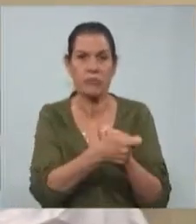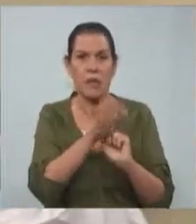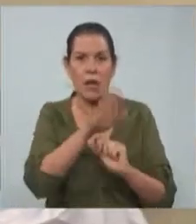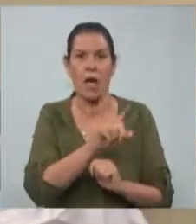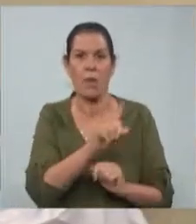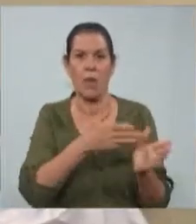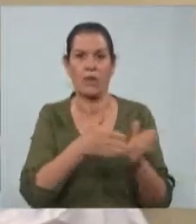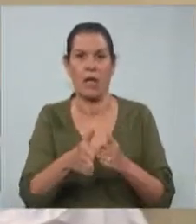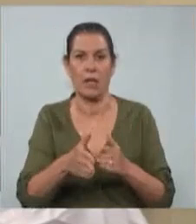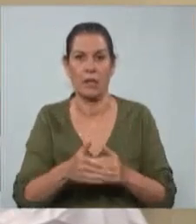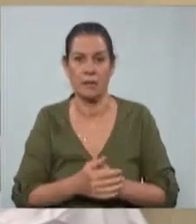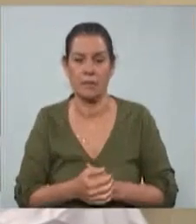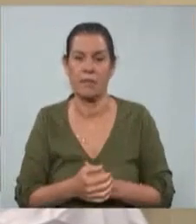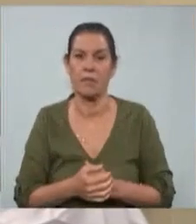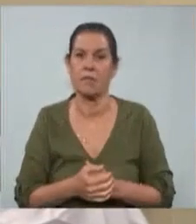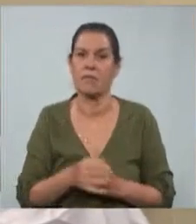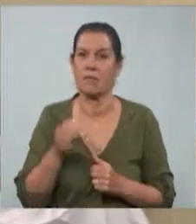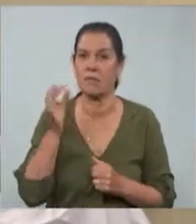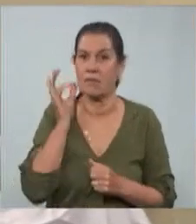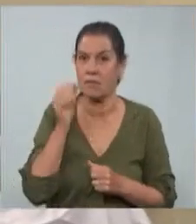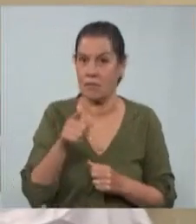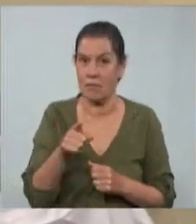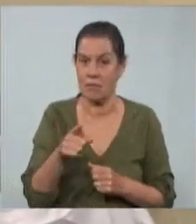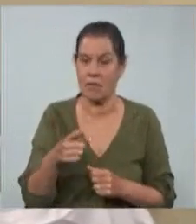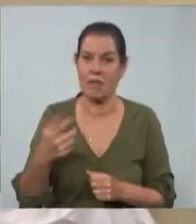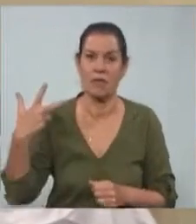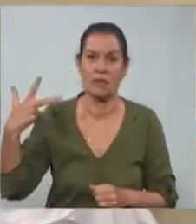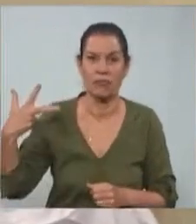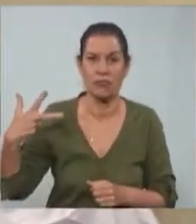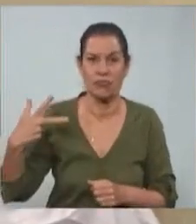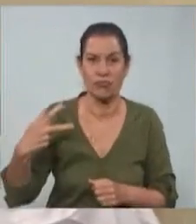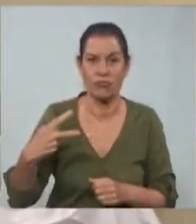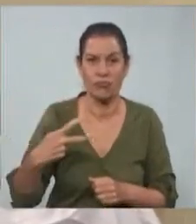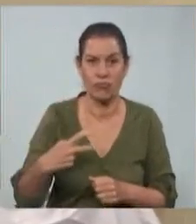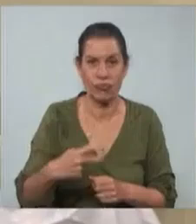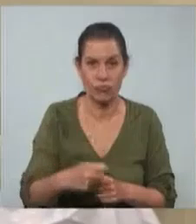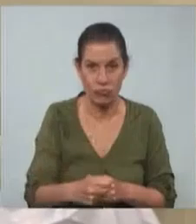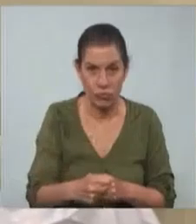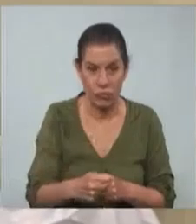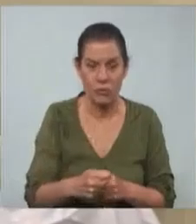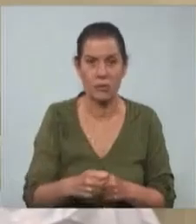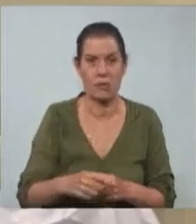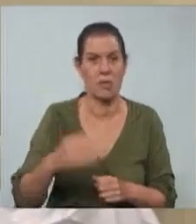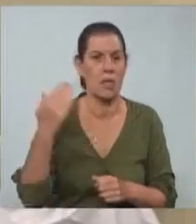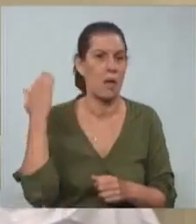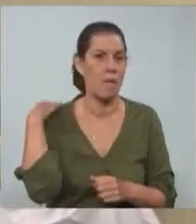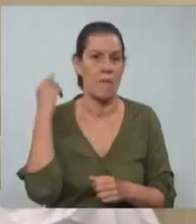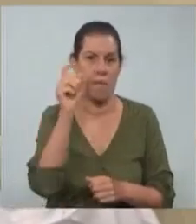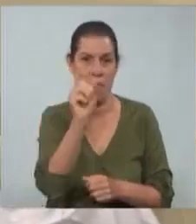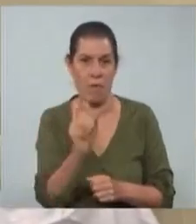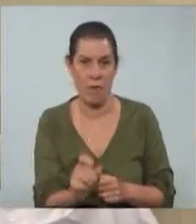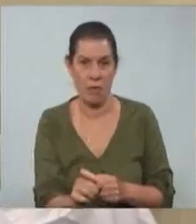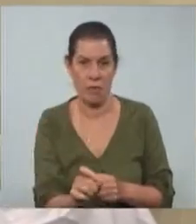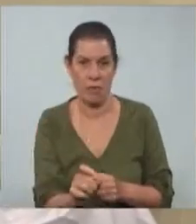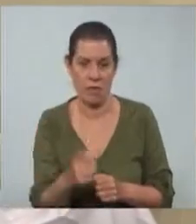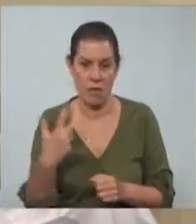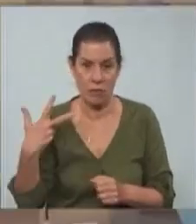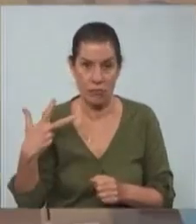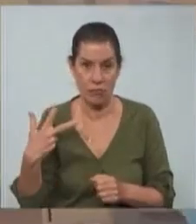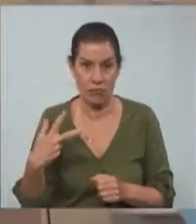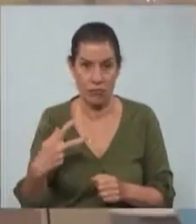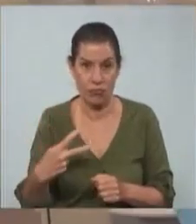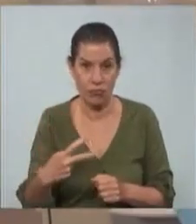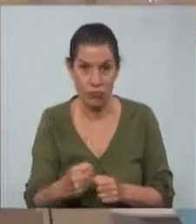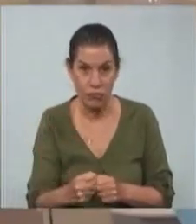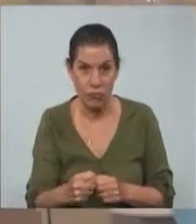דוקטור עומר מזריקה את התרופה ישירות למערכת העצבים המרכזית דרך תעלת השדרה, משם תגיע למוח.